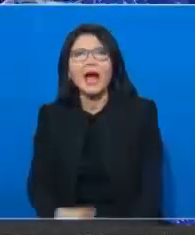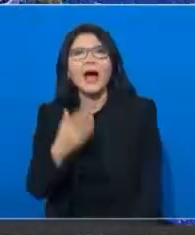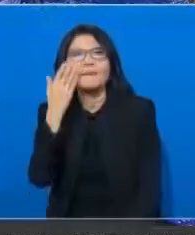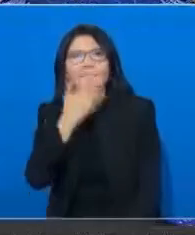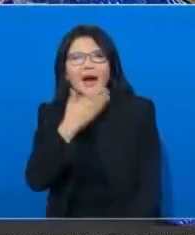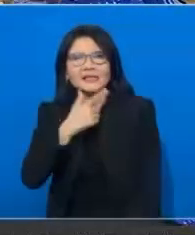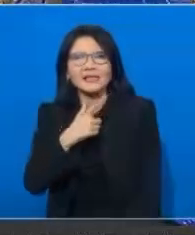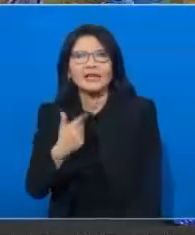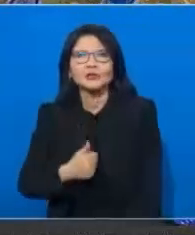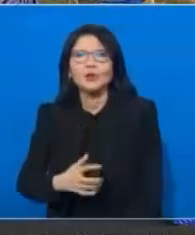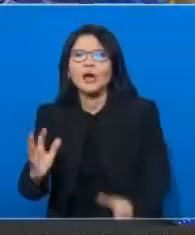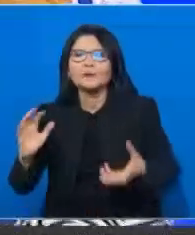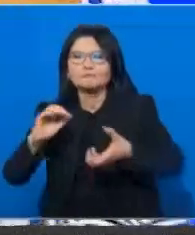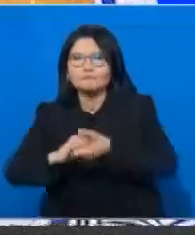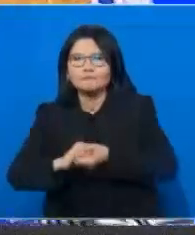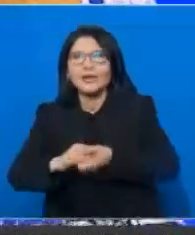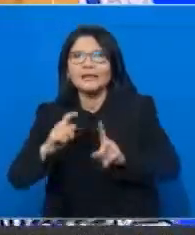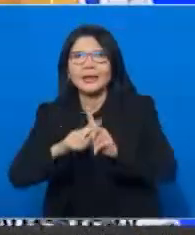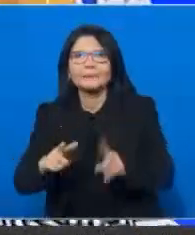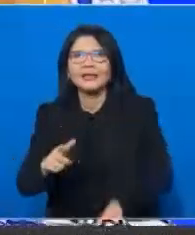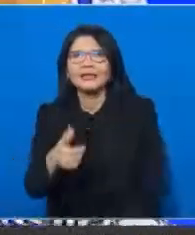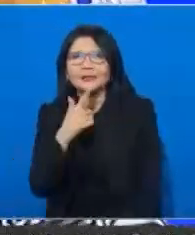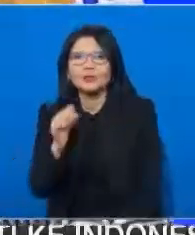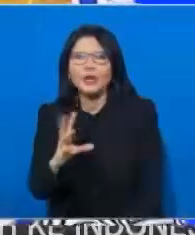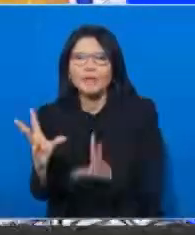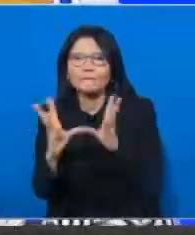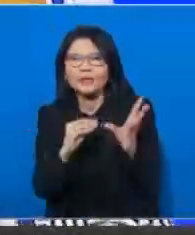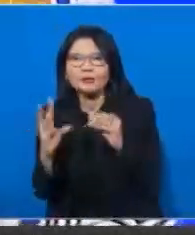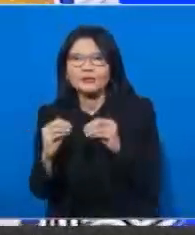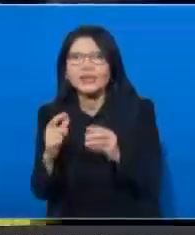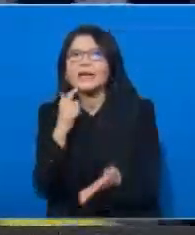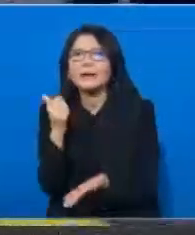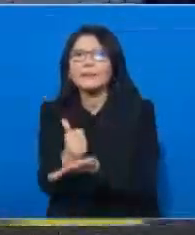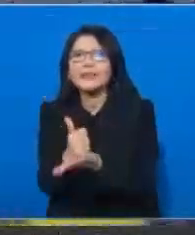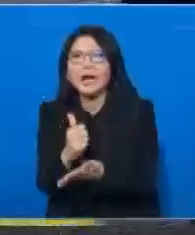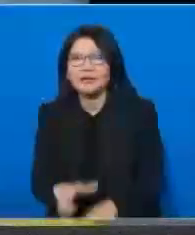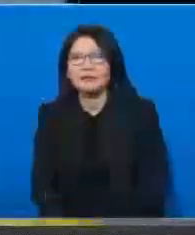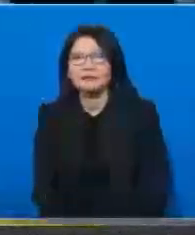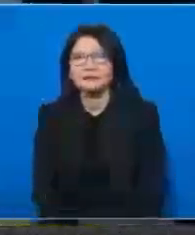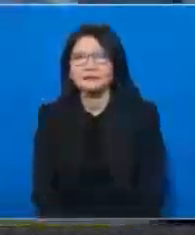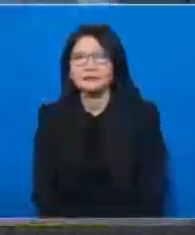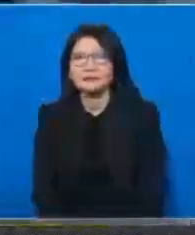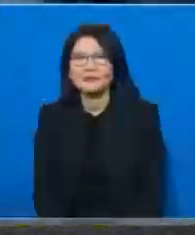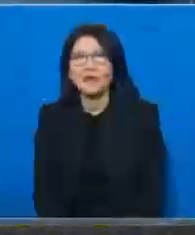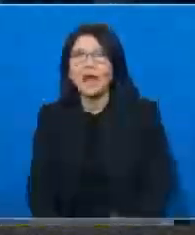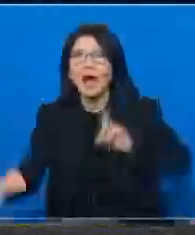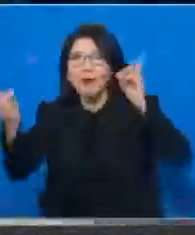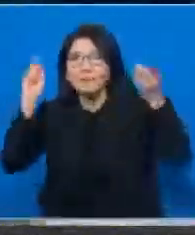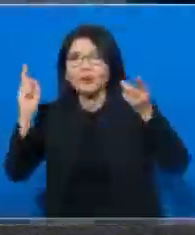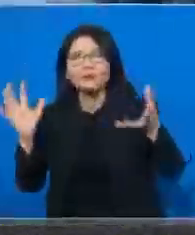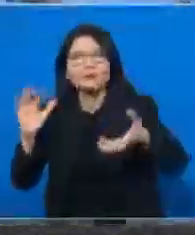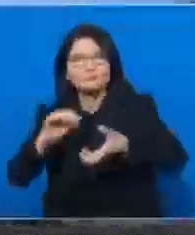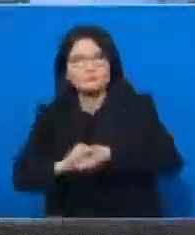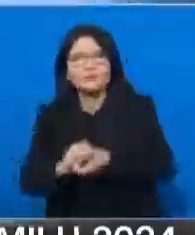rekonsiliasi, tetapi sebenarnya itu adalah sebuah bridging melakukan negosiasi, kompromi kepentingan dan lain sebagainya. Politik rekonsiliasi sebelumnya